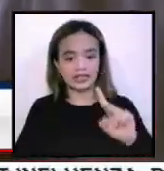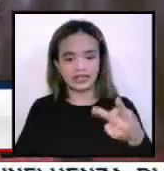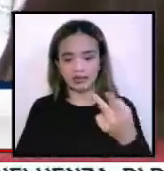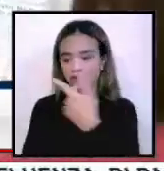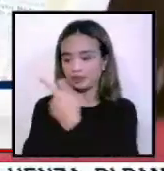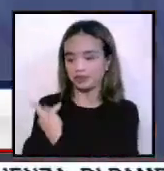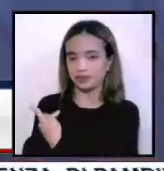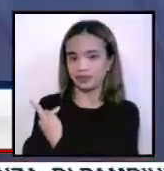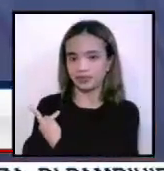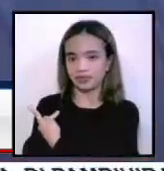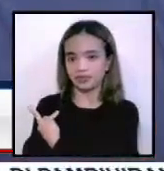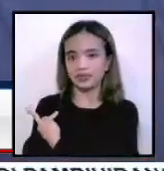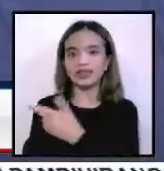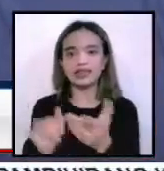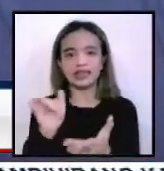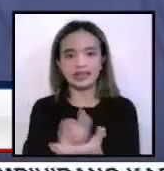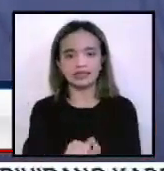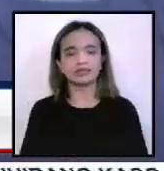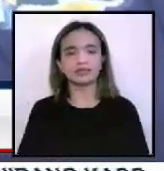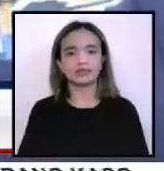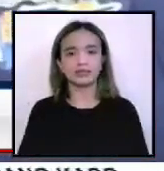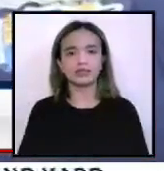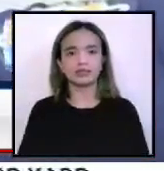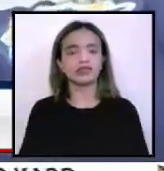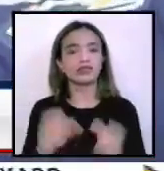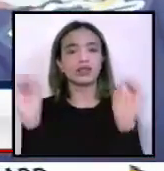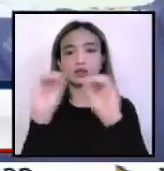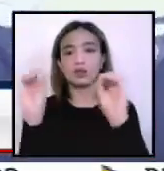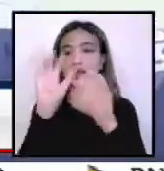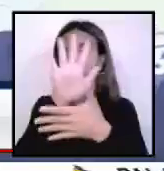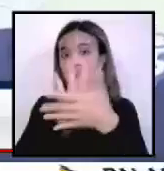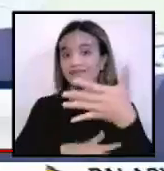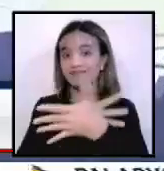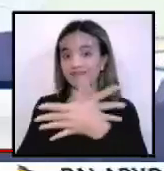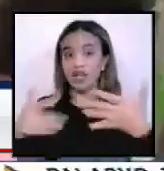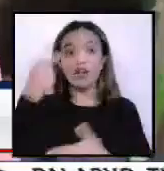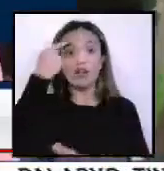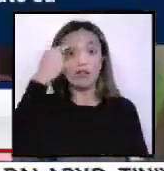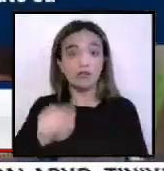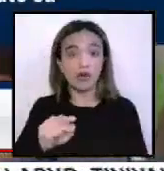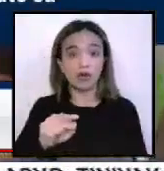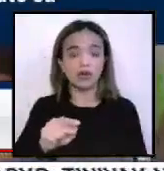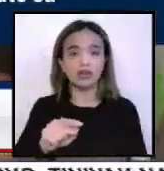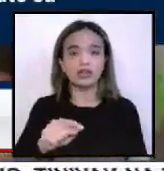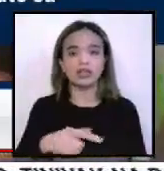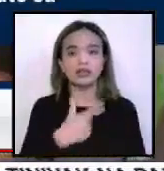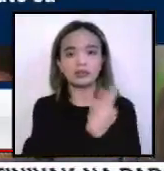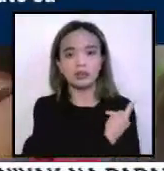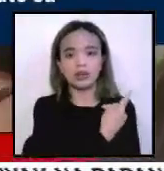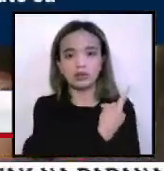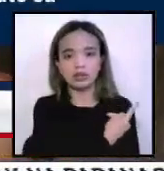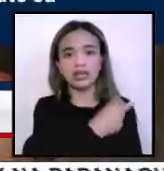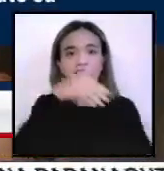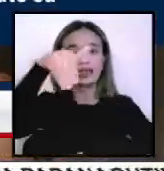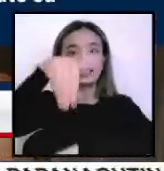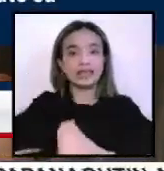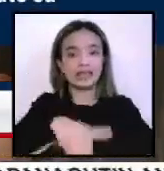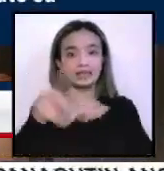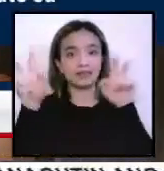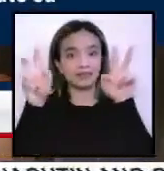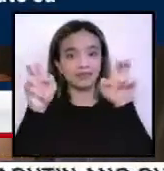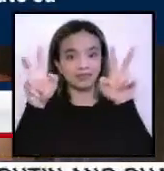kanilang ina-administer. Wala rin munang schedule ngayon para sa bakuna nights. Temporarily, wala sa